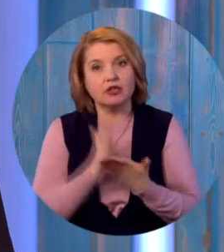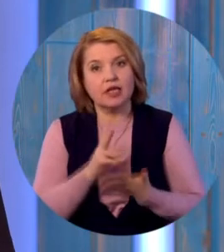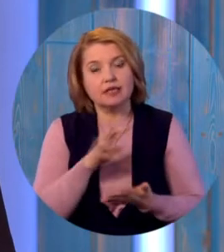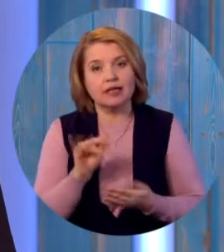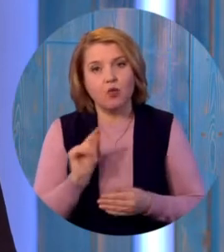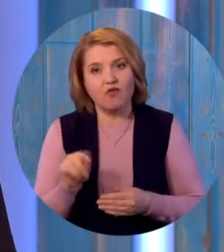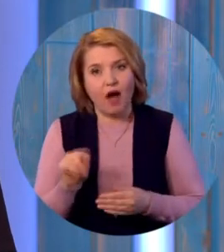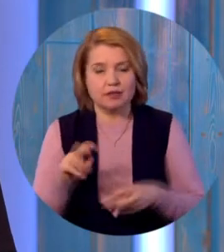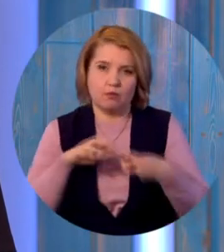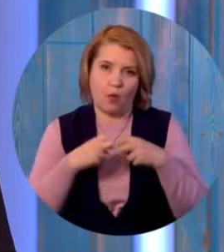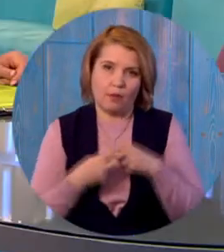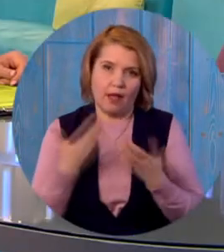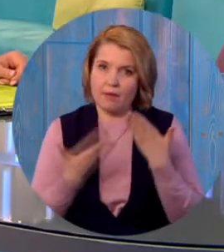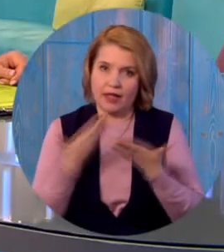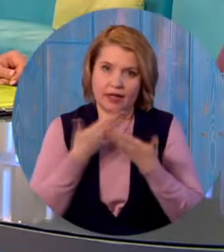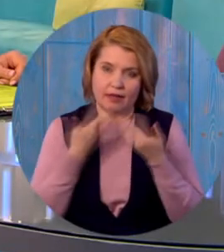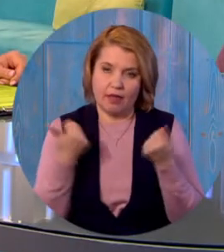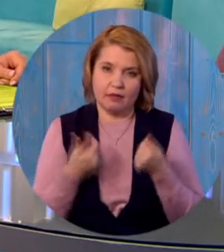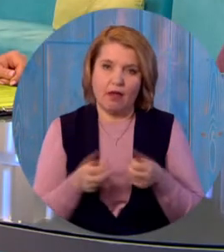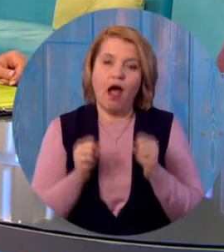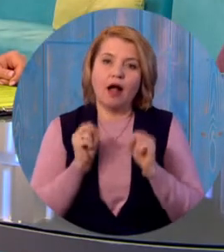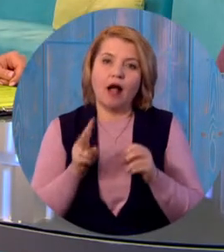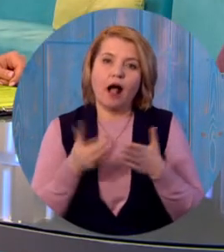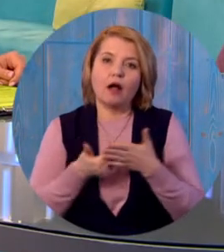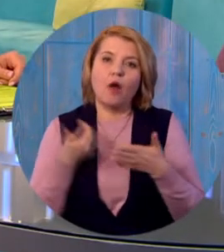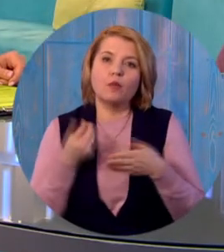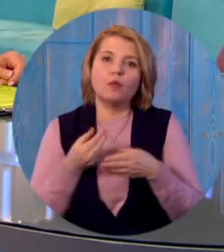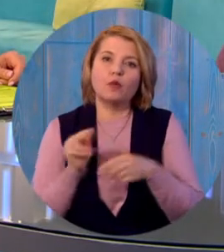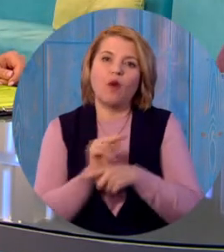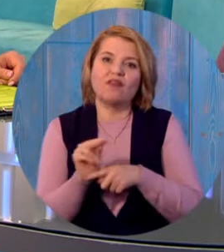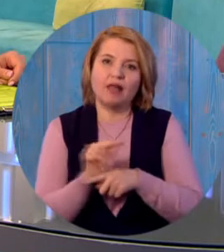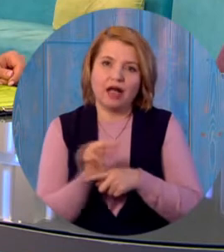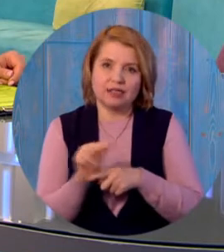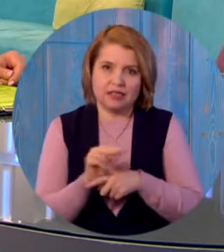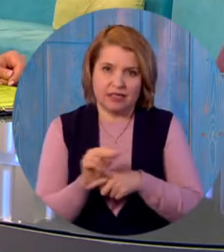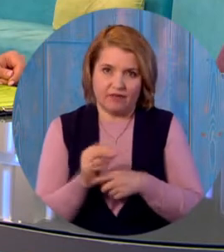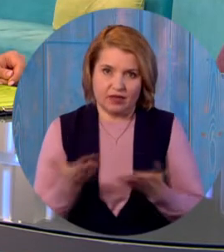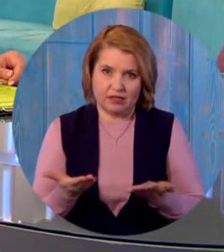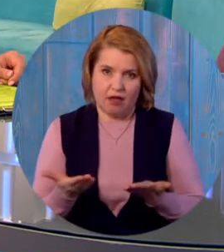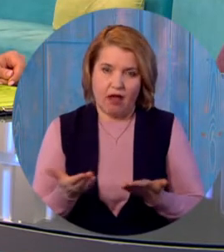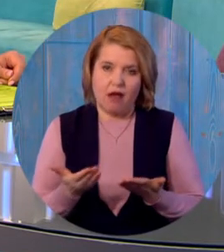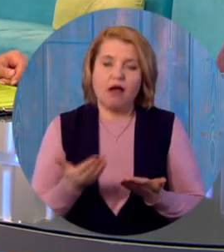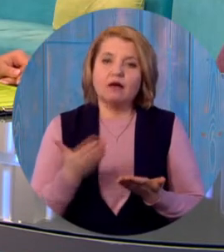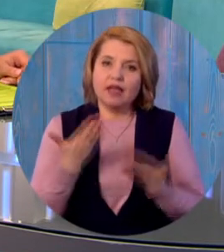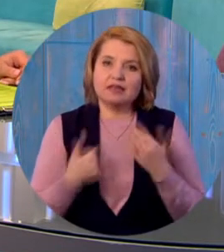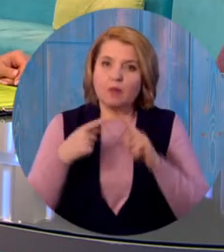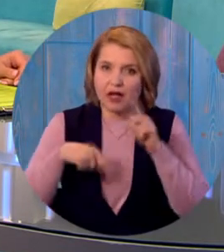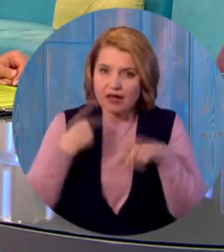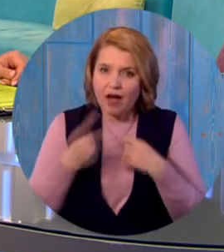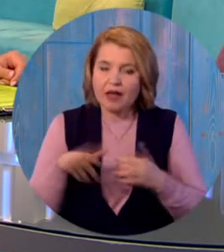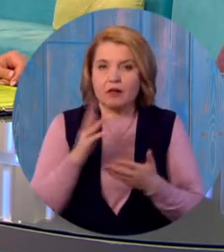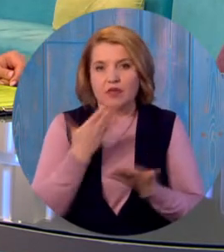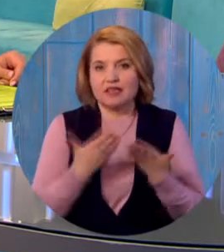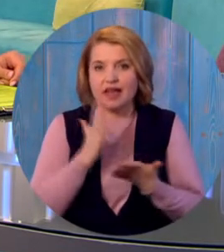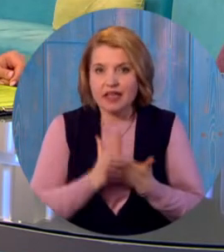здоровы. Как профилактировать возможные заболевания тем, если мы говорим о генетической истории, да, что вроде как бы ноги в